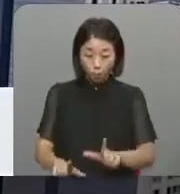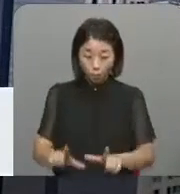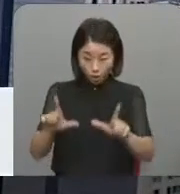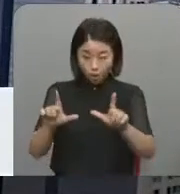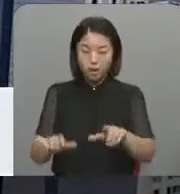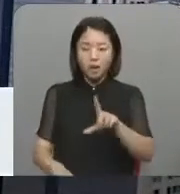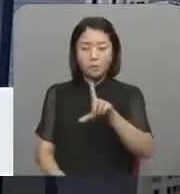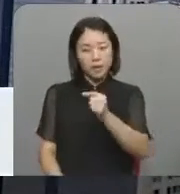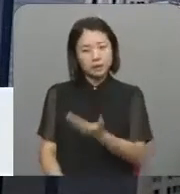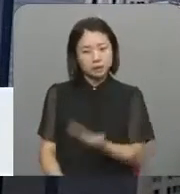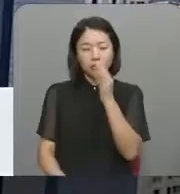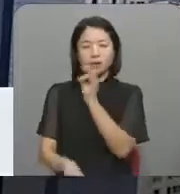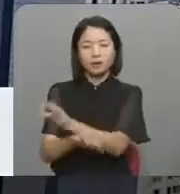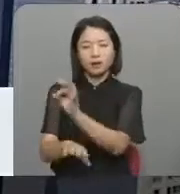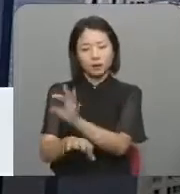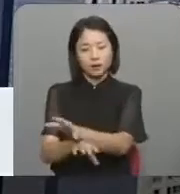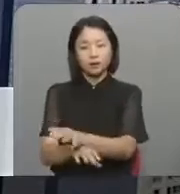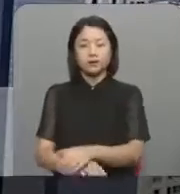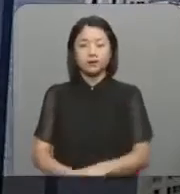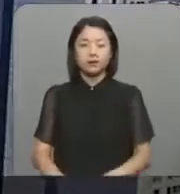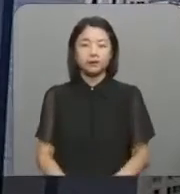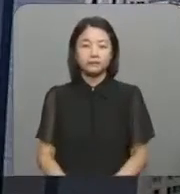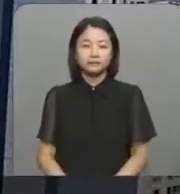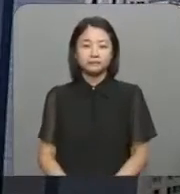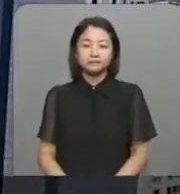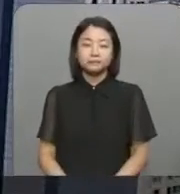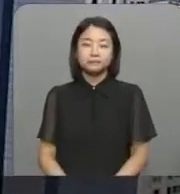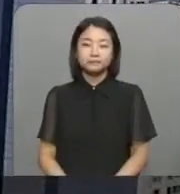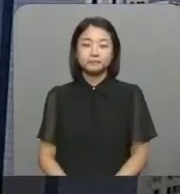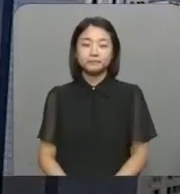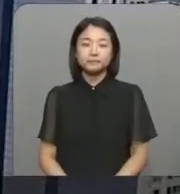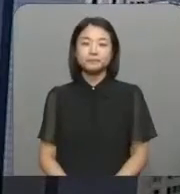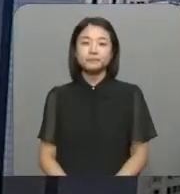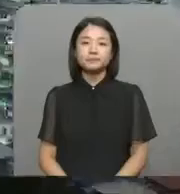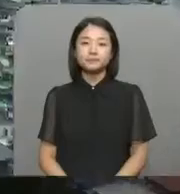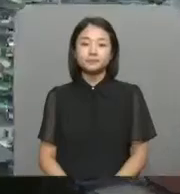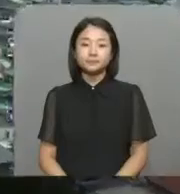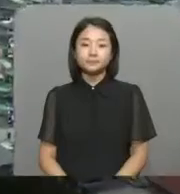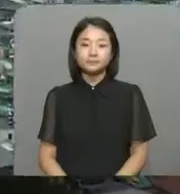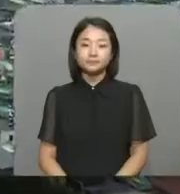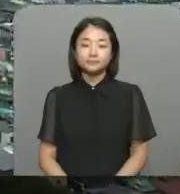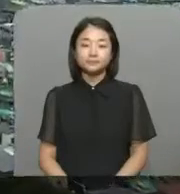만 가구에 육박하고 있습니다. 이영일 기자의 보도입니다.